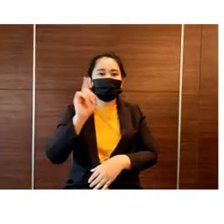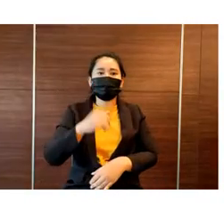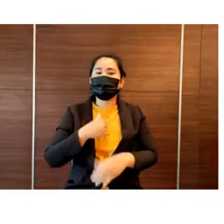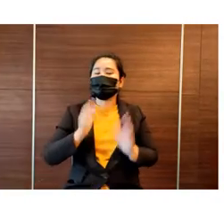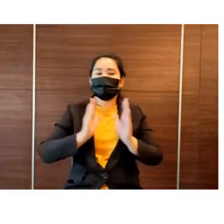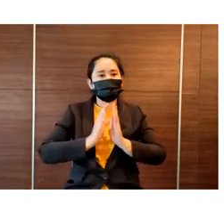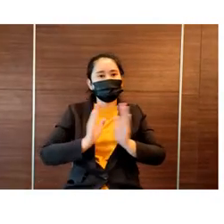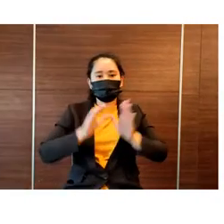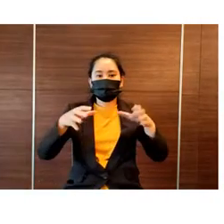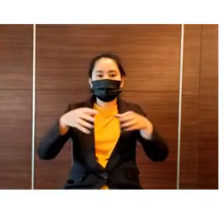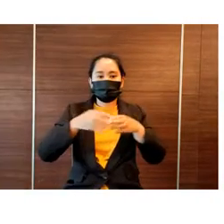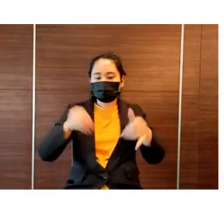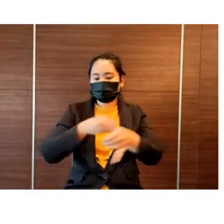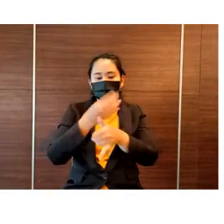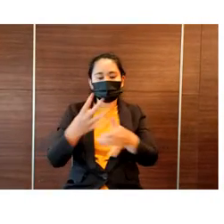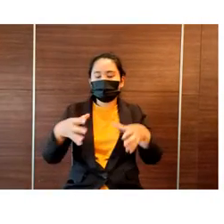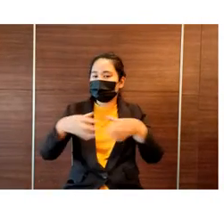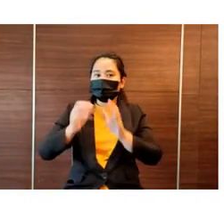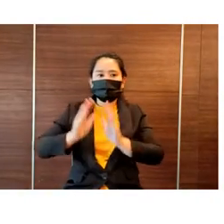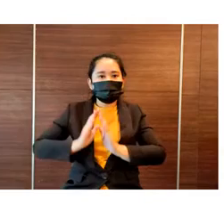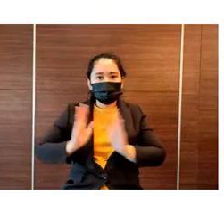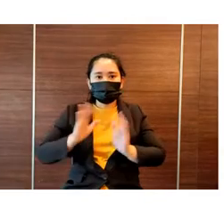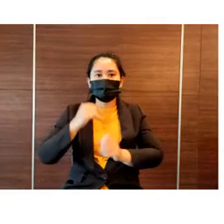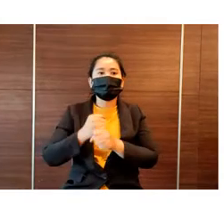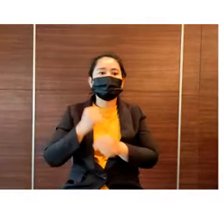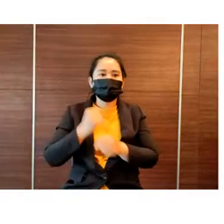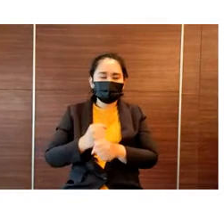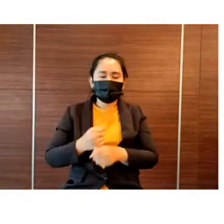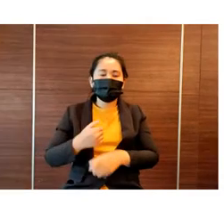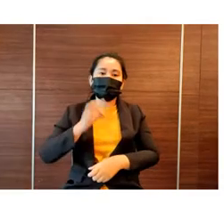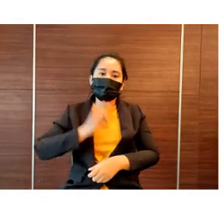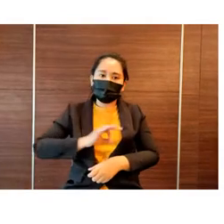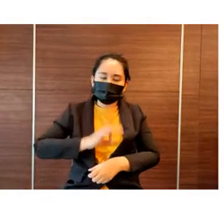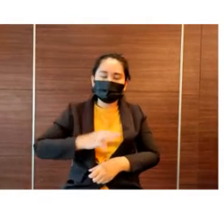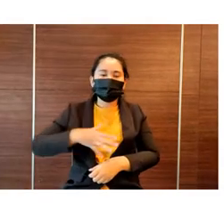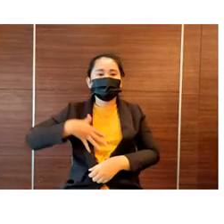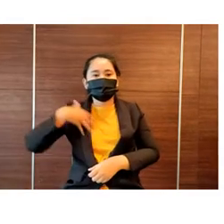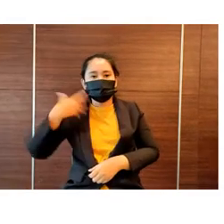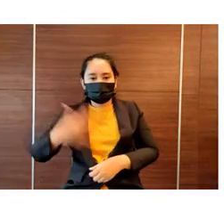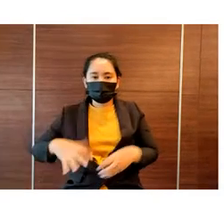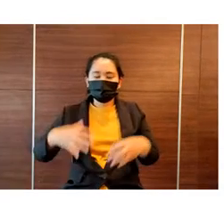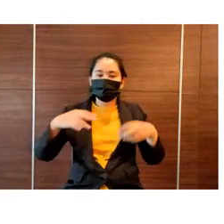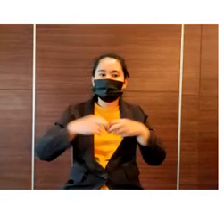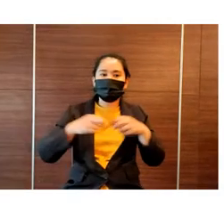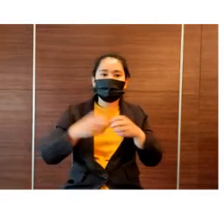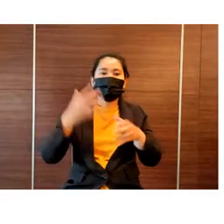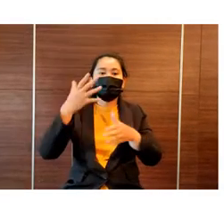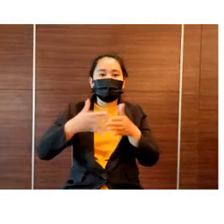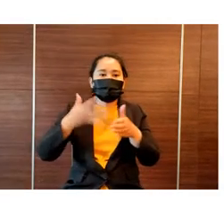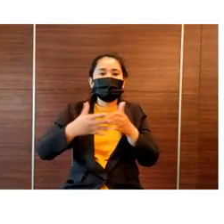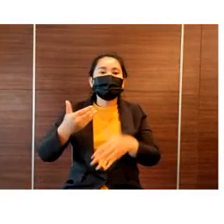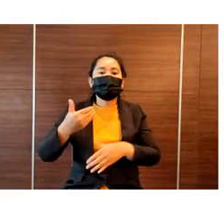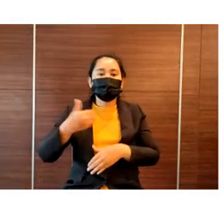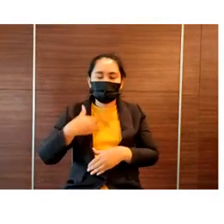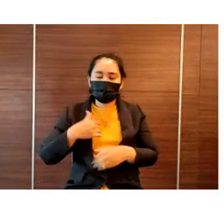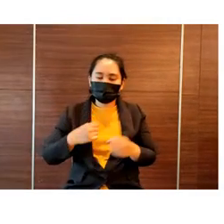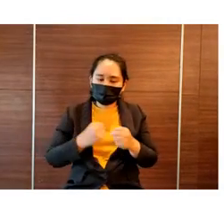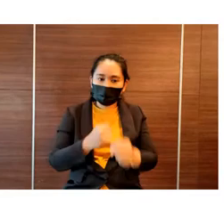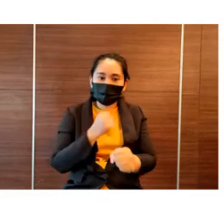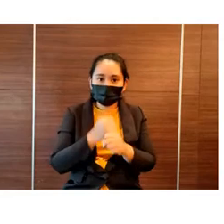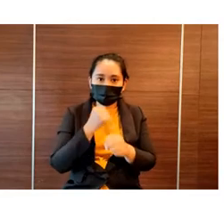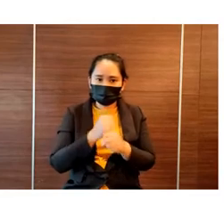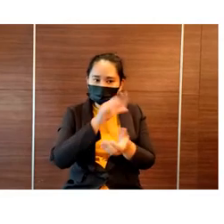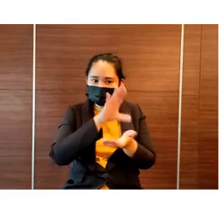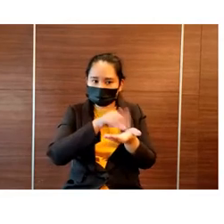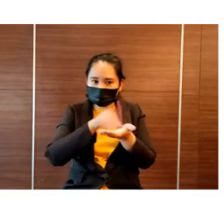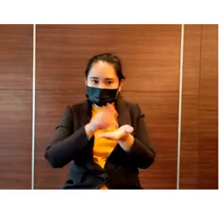ณฟ้าสีรุ้งองค์กรที่ตัวเองอยู่ด้วยที่ก็ล้มลุกคลุกคลานไปกับตัวเราด้วยในเรื่องของการพยายามที่จะทำง